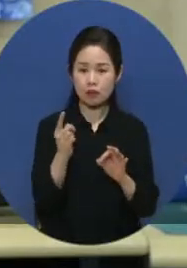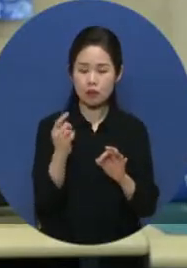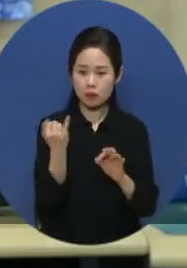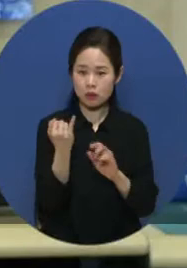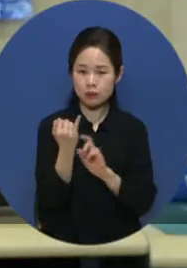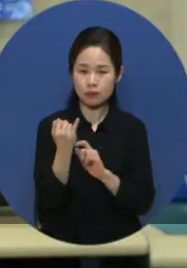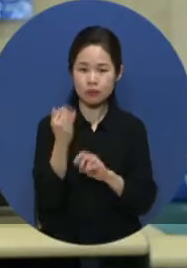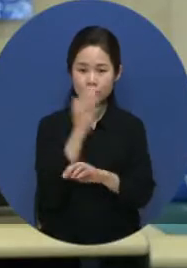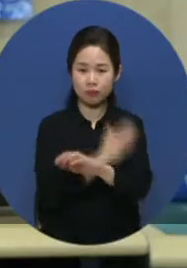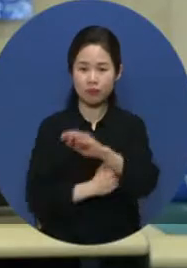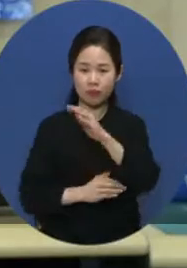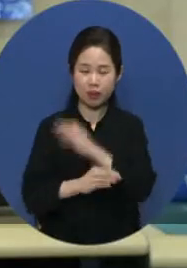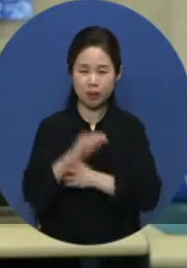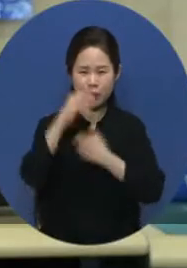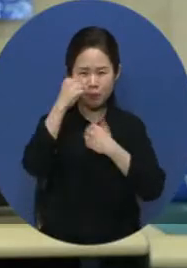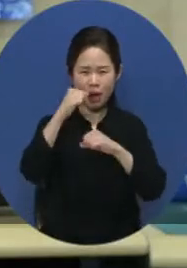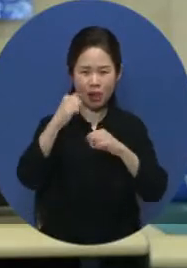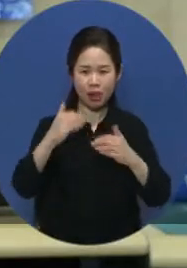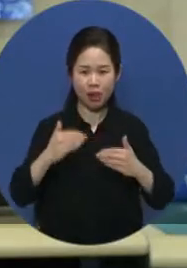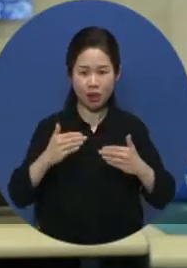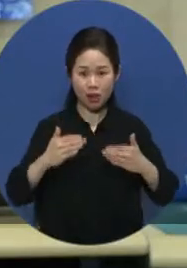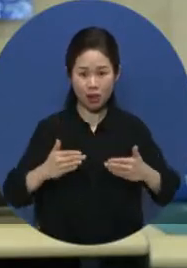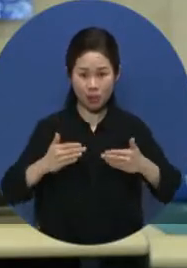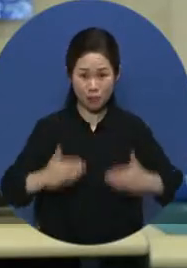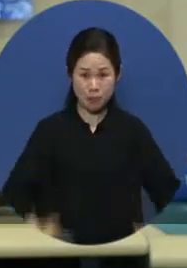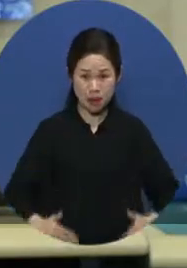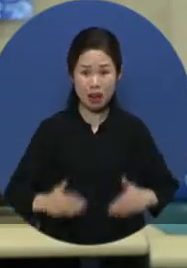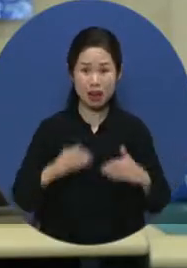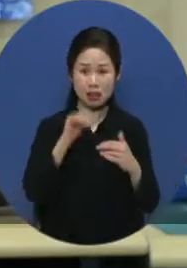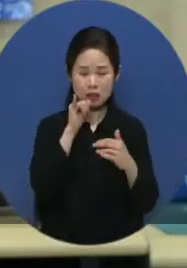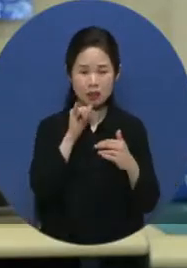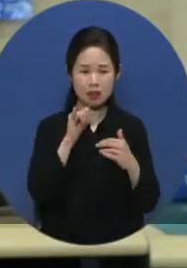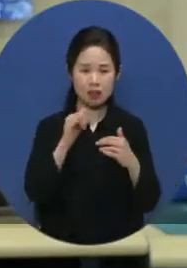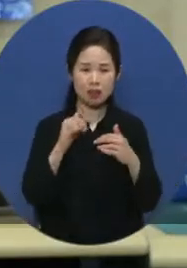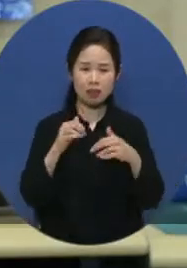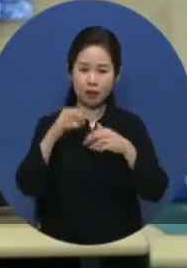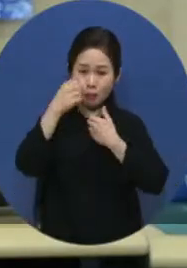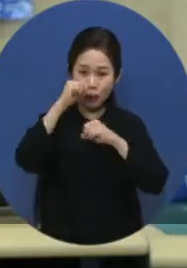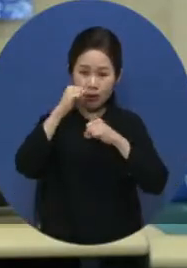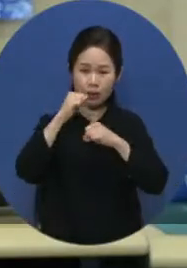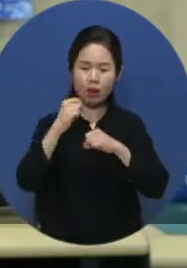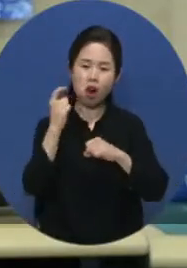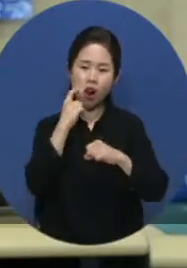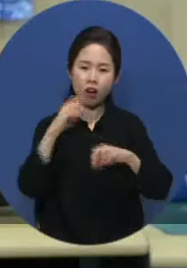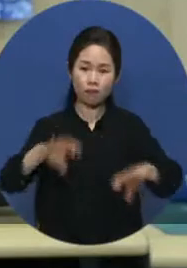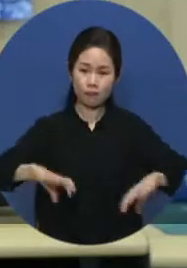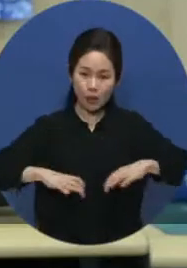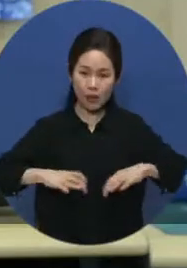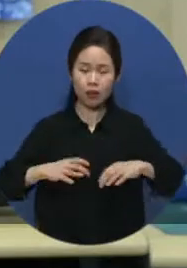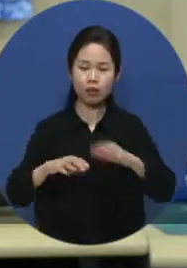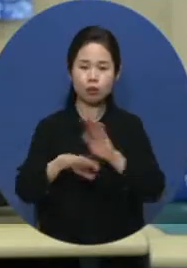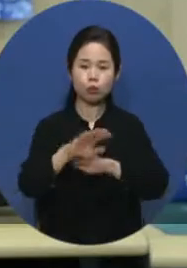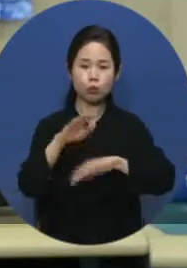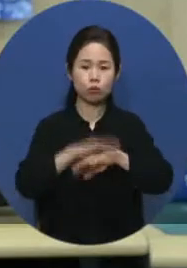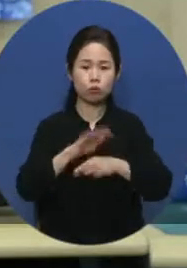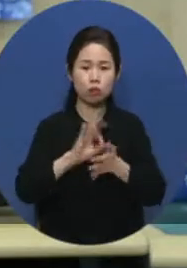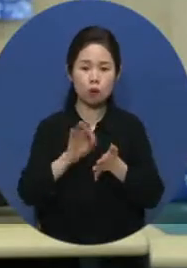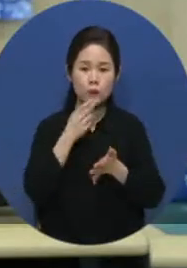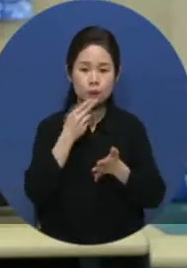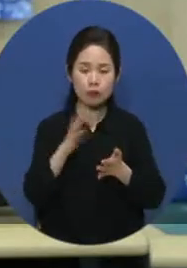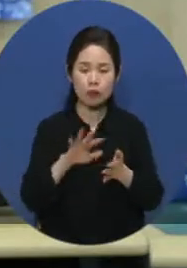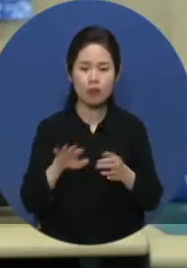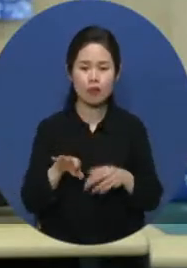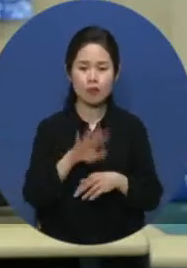그 약간 의료 사고로 그렇게 되셨다고 하는데, 다리는 의족을 착용하고 의수는 거의 안 쓰셨는데 저희 손을 쓰고 그걸